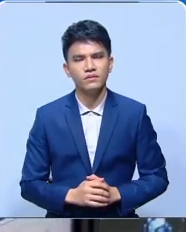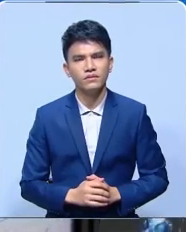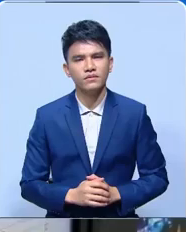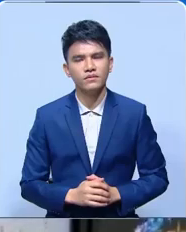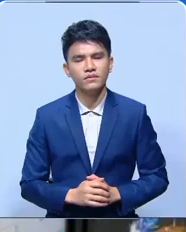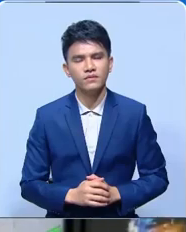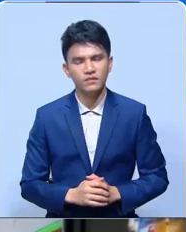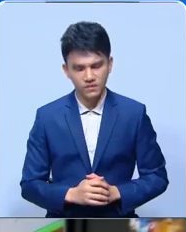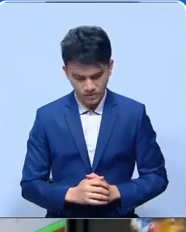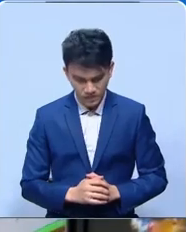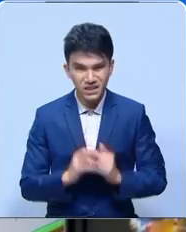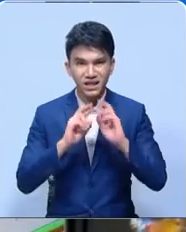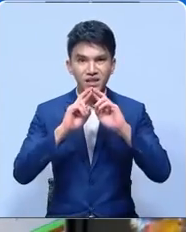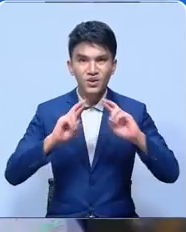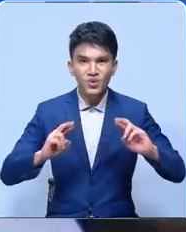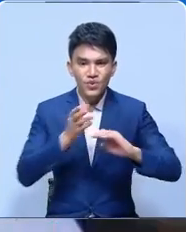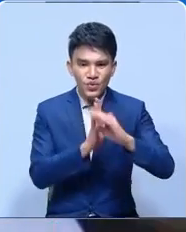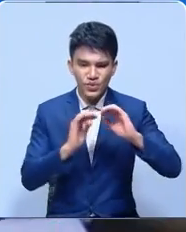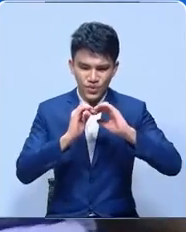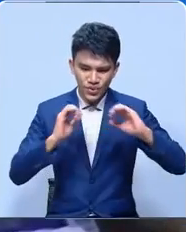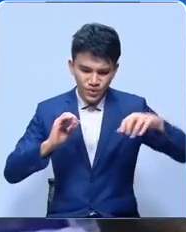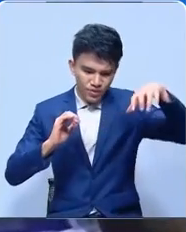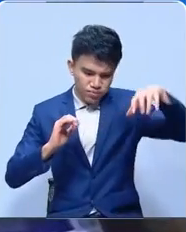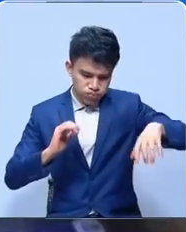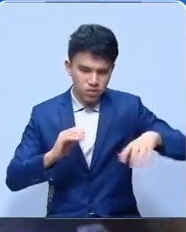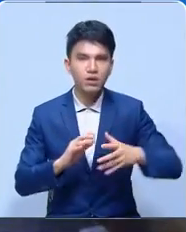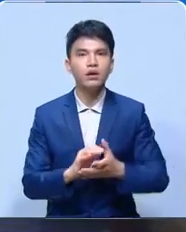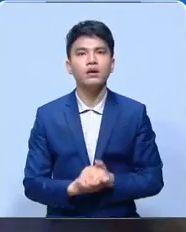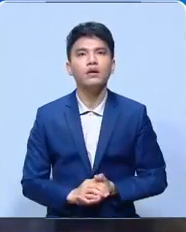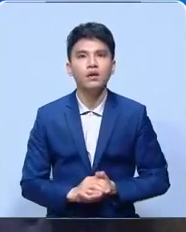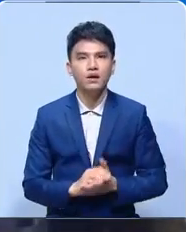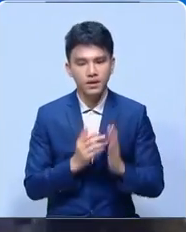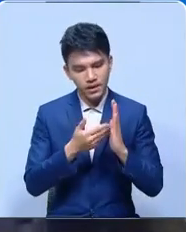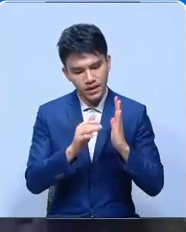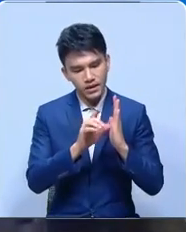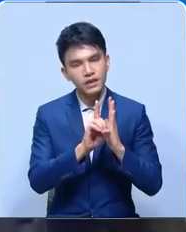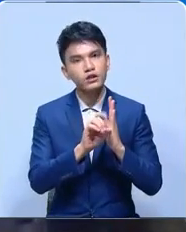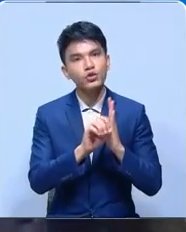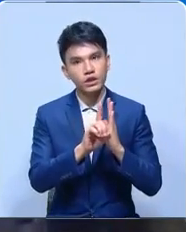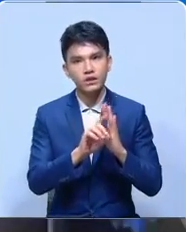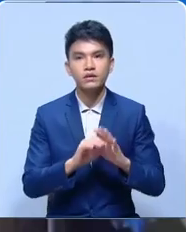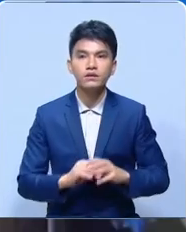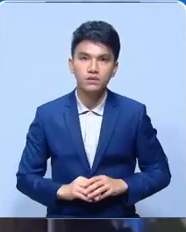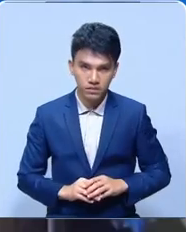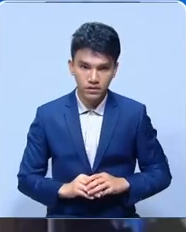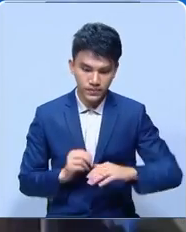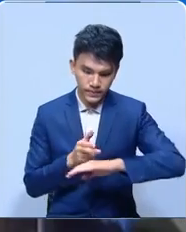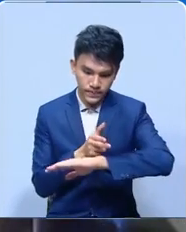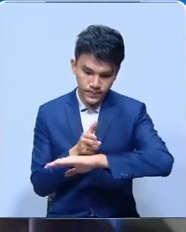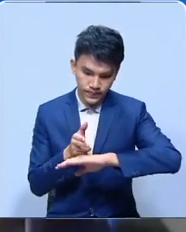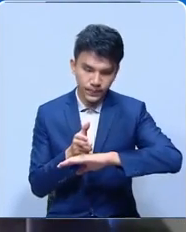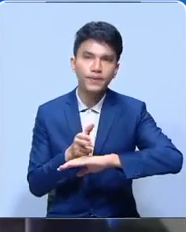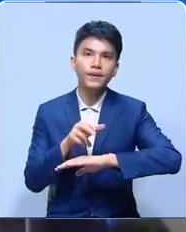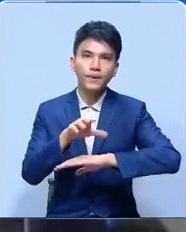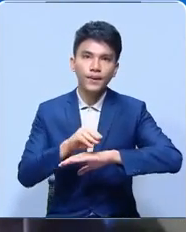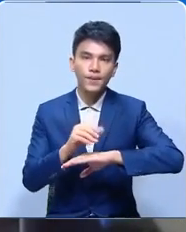นี่คือร้านขายทุเรียนหลังตลาดทุ่งเจริญเขตเทศบาลเมืองร้อยเอ็ดในกล้องเนี่ยที่จับภาพเอาไว้ได้